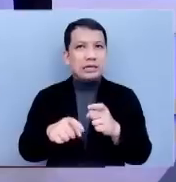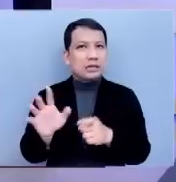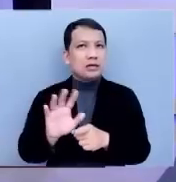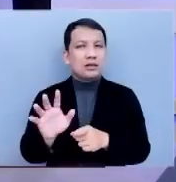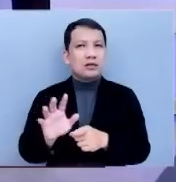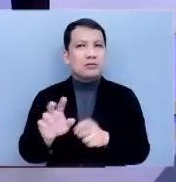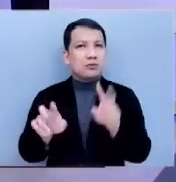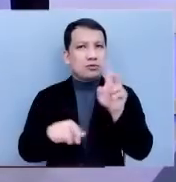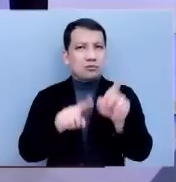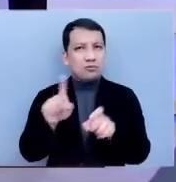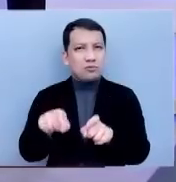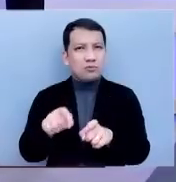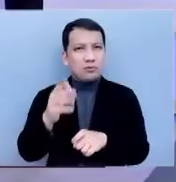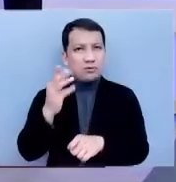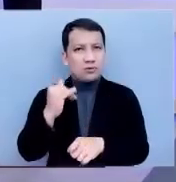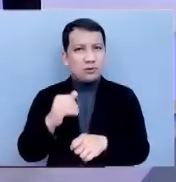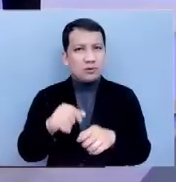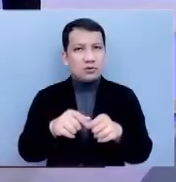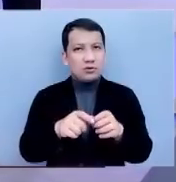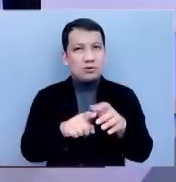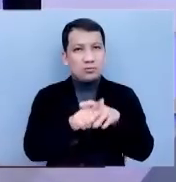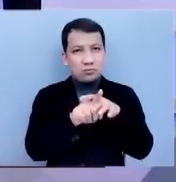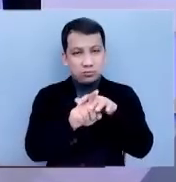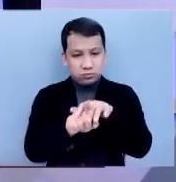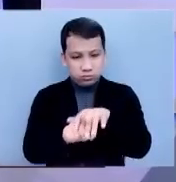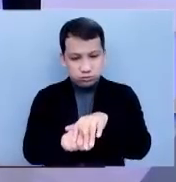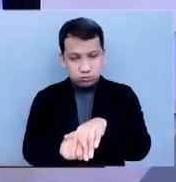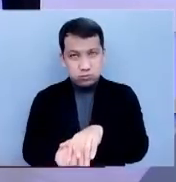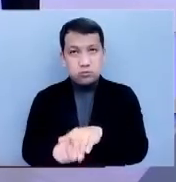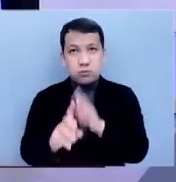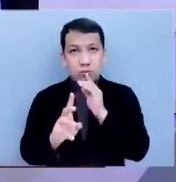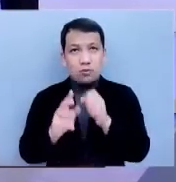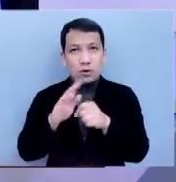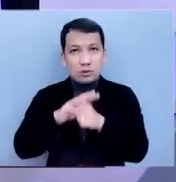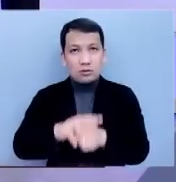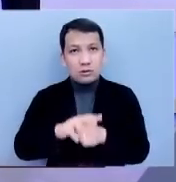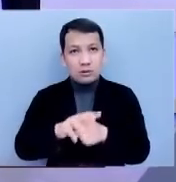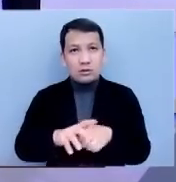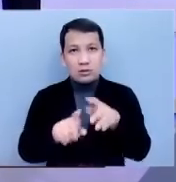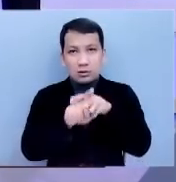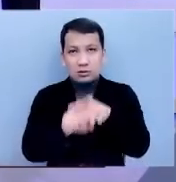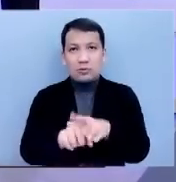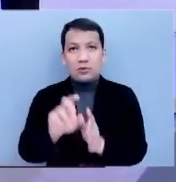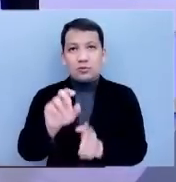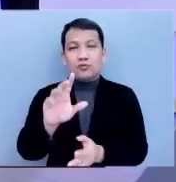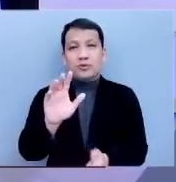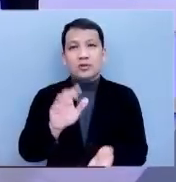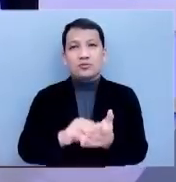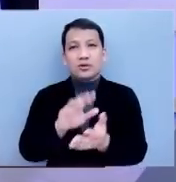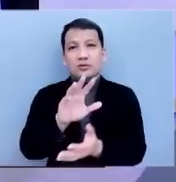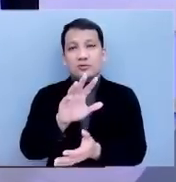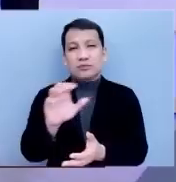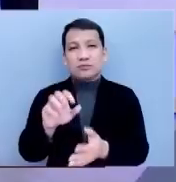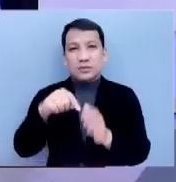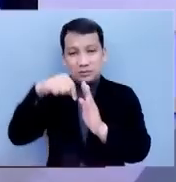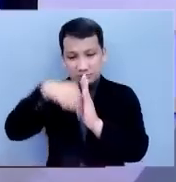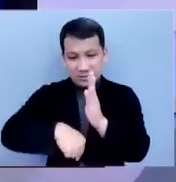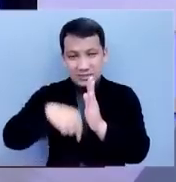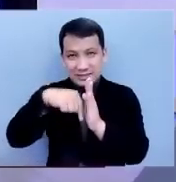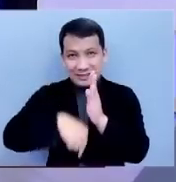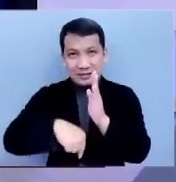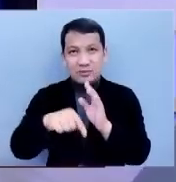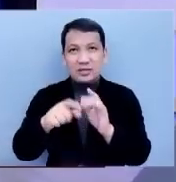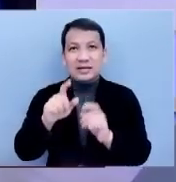tanong na marami tuloy, kaya ba niya ang matinding water pressure sa 12,500 feet ang lalim po ng